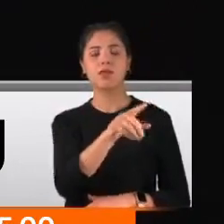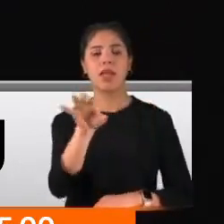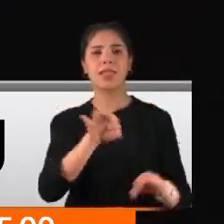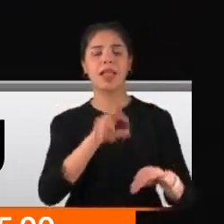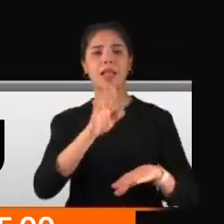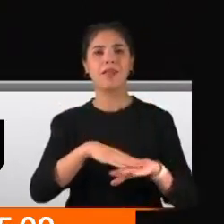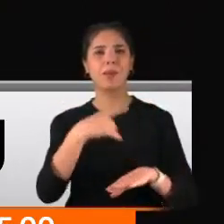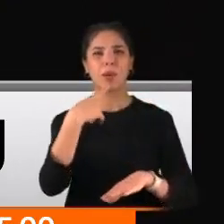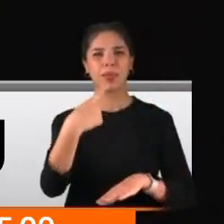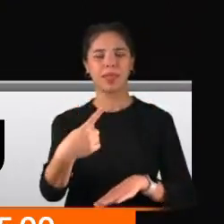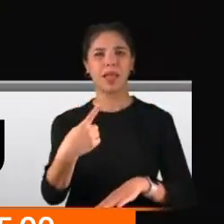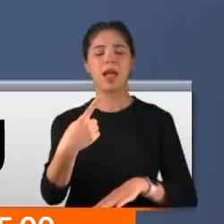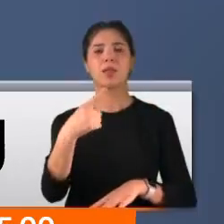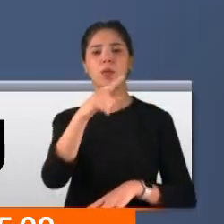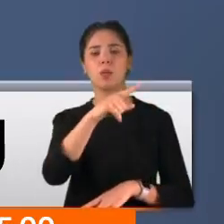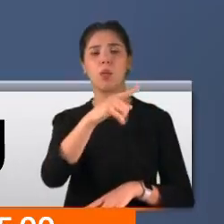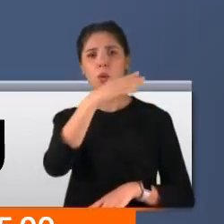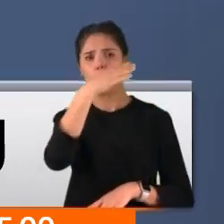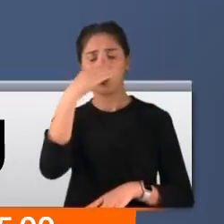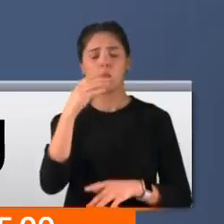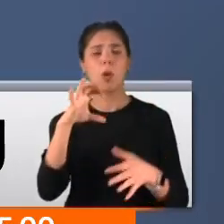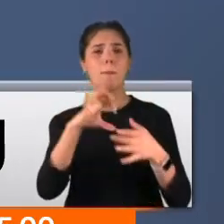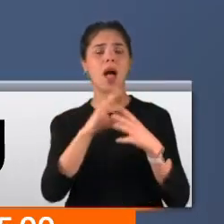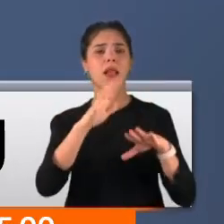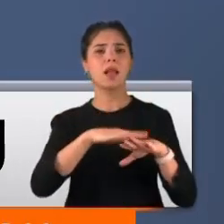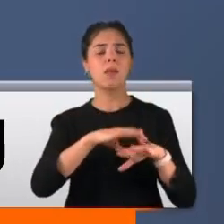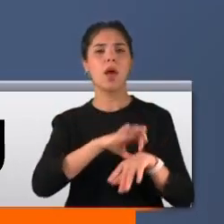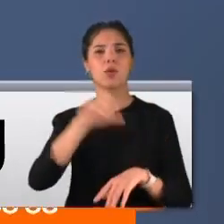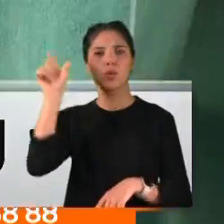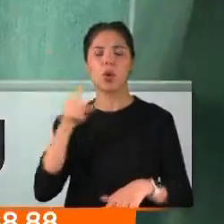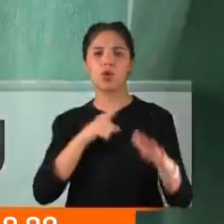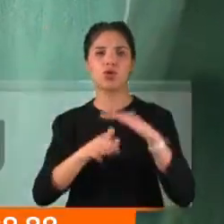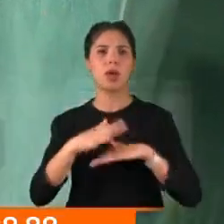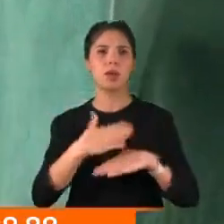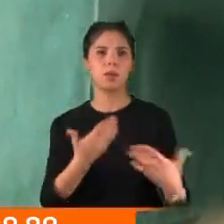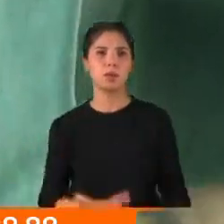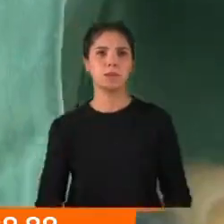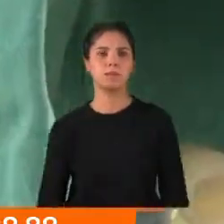tedavi uyguluyorum deyip kendisini uyuşturucu bağımlısı yapan doktordan şikayetçi.